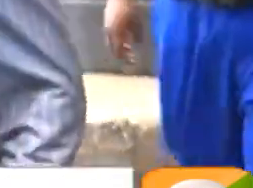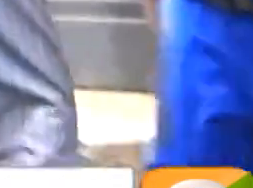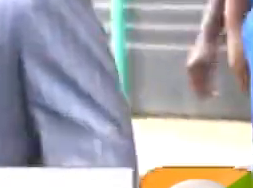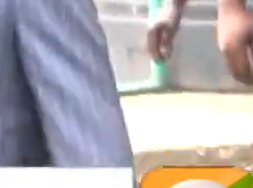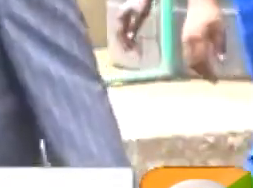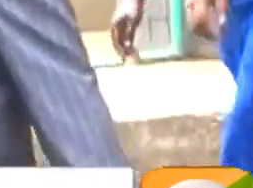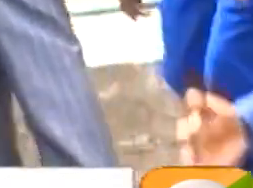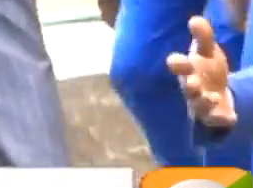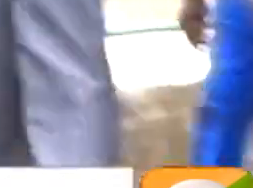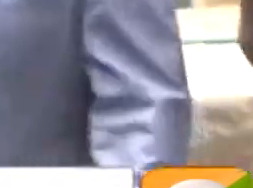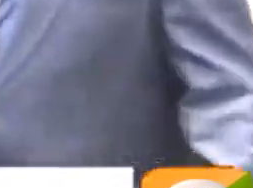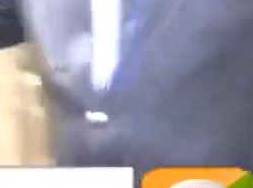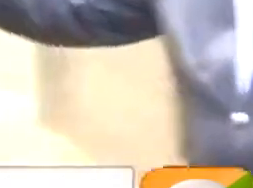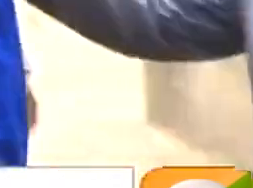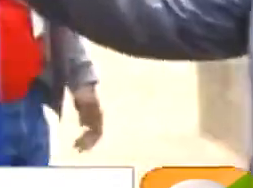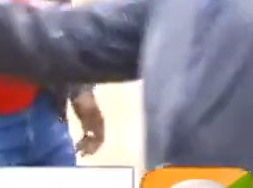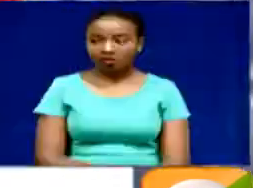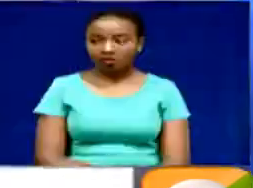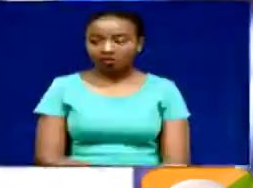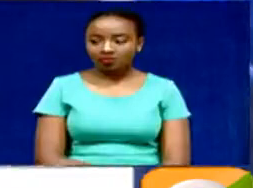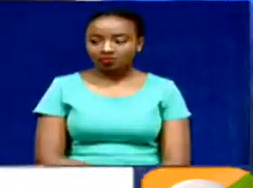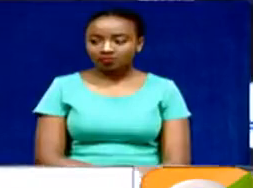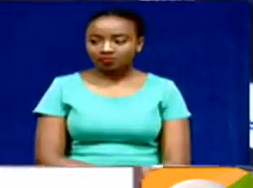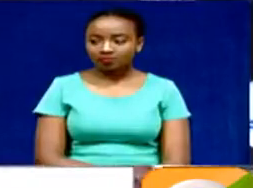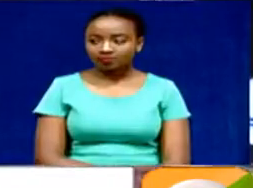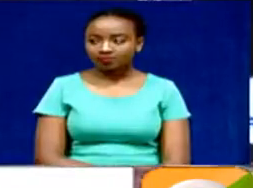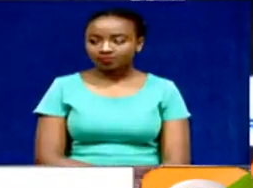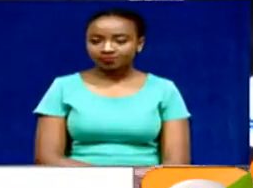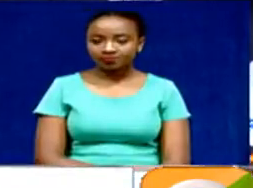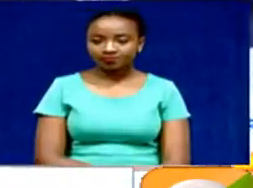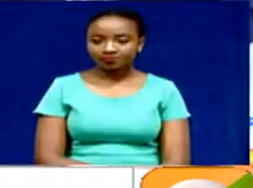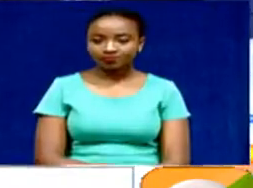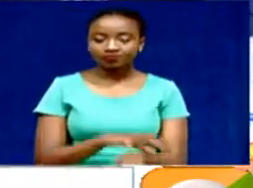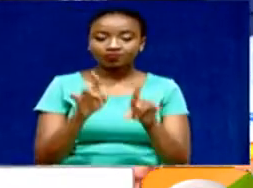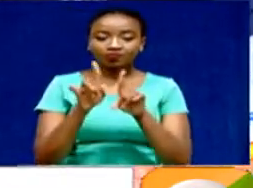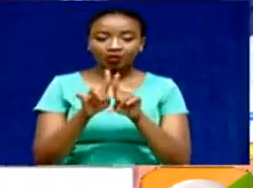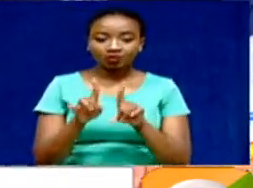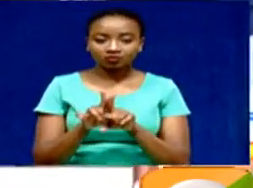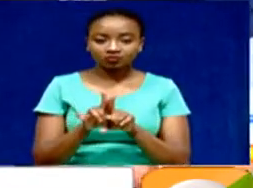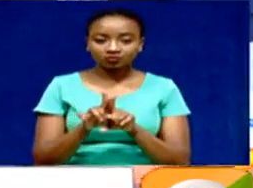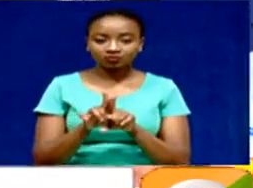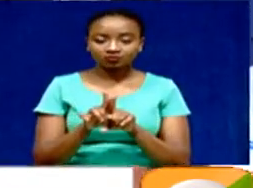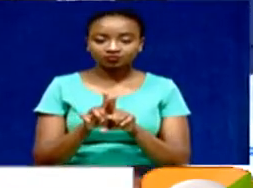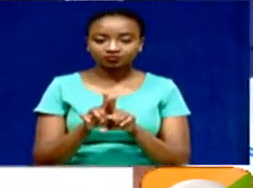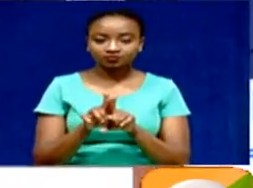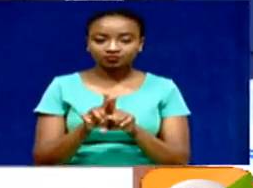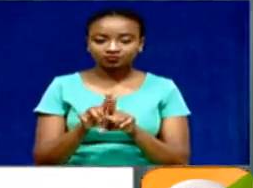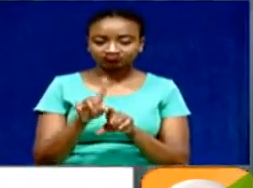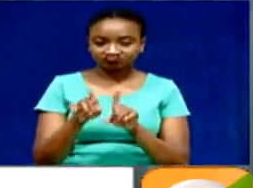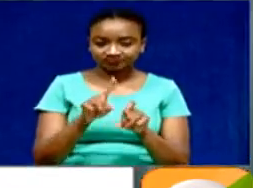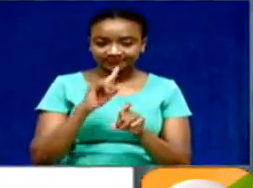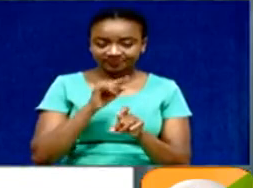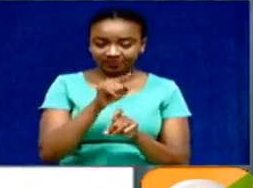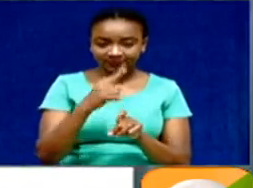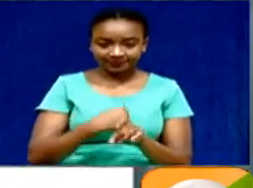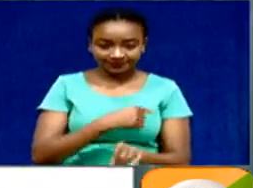cha mahakama hii ya muda huku mikono yake ikiwa imefungwa pingu. Even if there were compelling reasons, Nick Mwendwa hakusomewa mashtaka